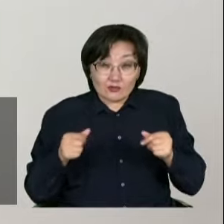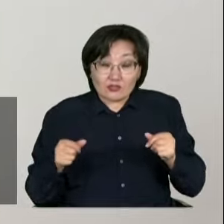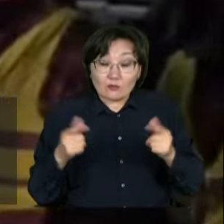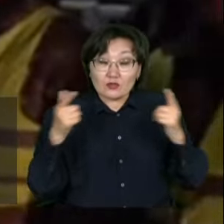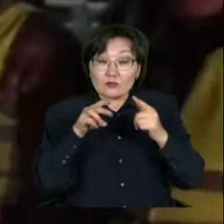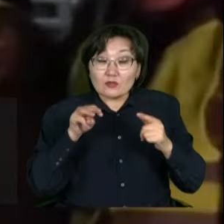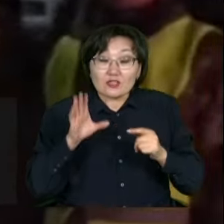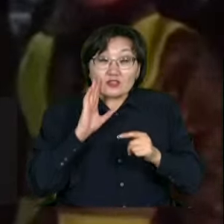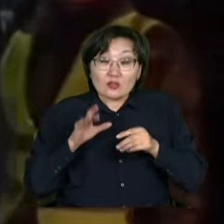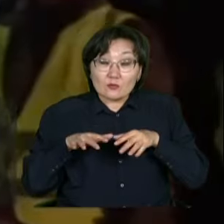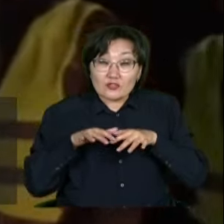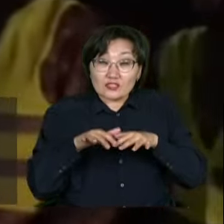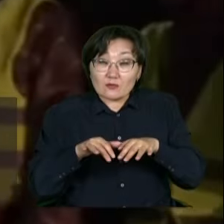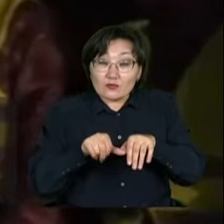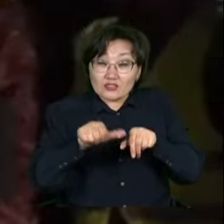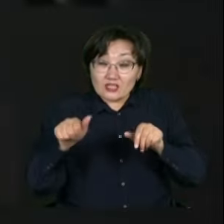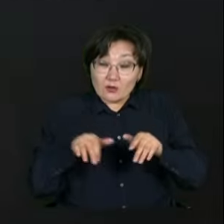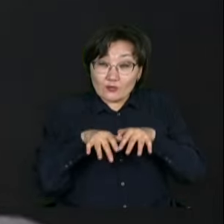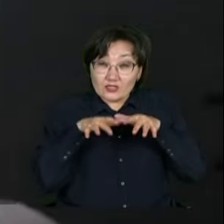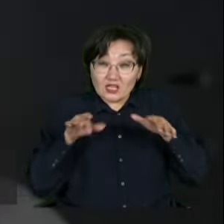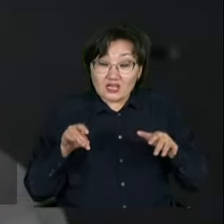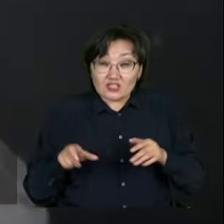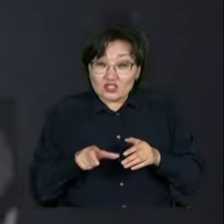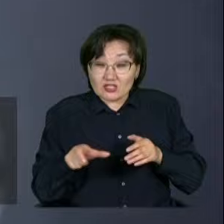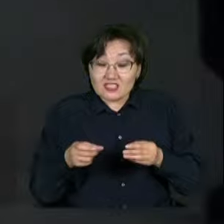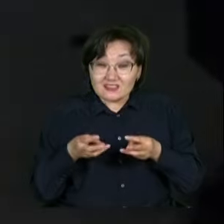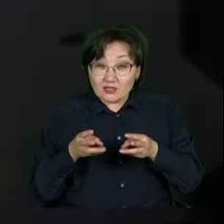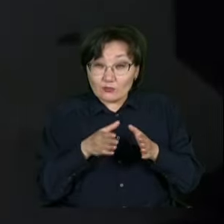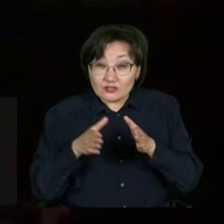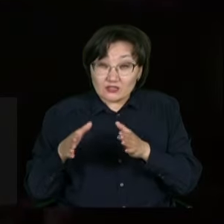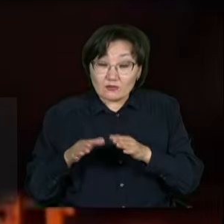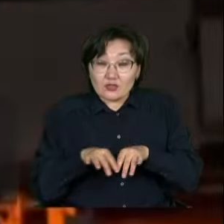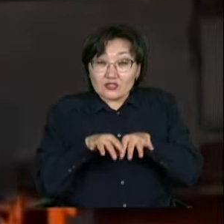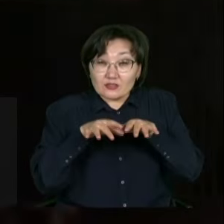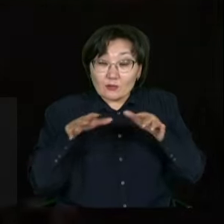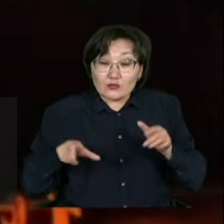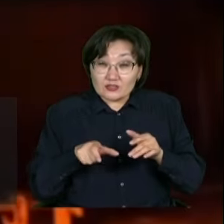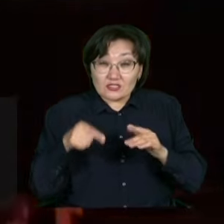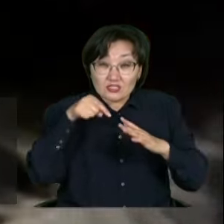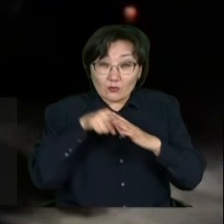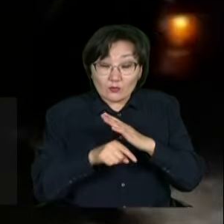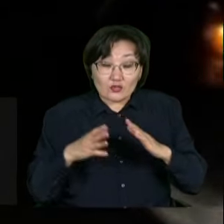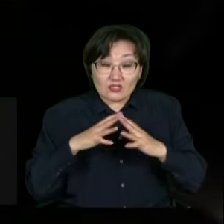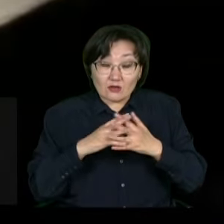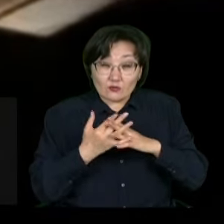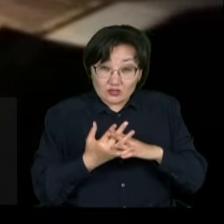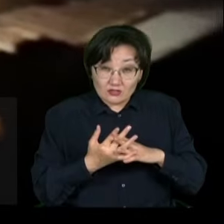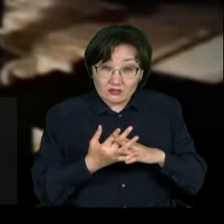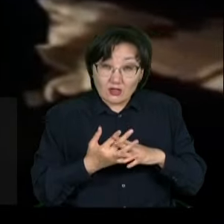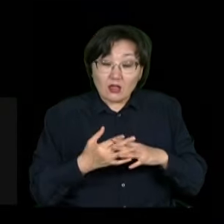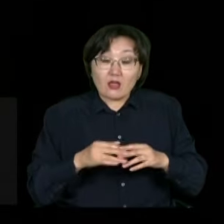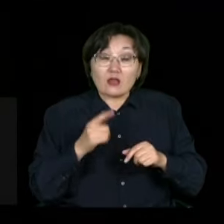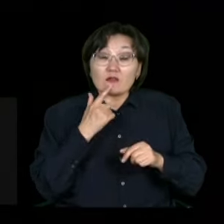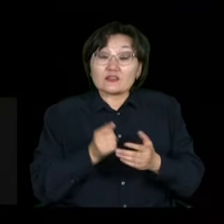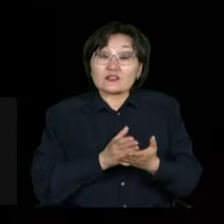МЧС, поток воды вышел из берегов русел орычной системы. Вода разлилась по дорогам внутри населенного пункта.